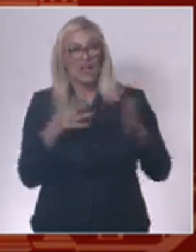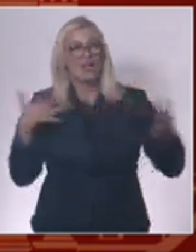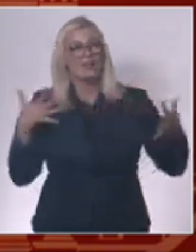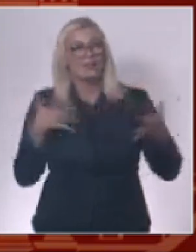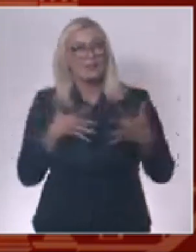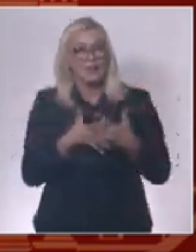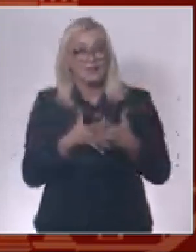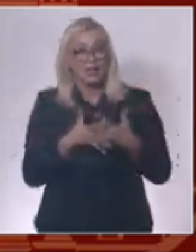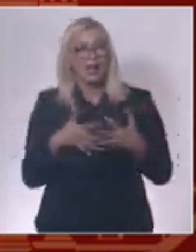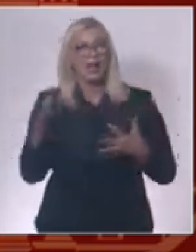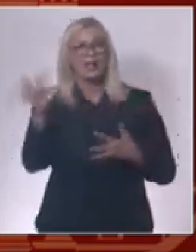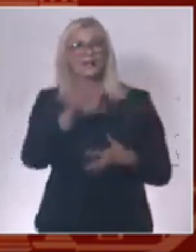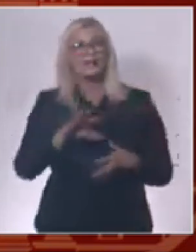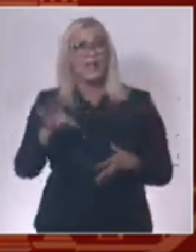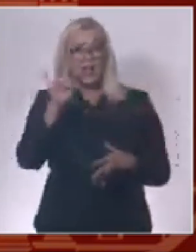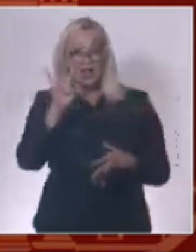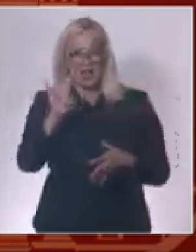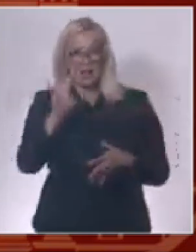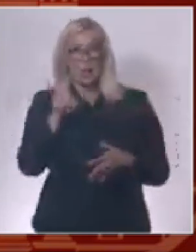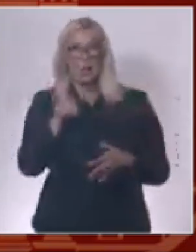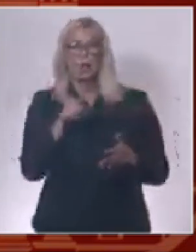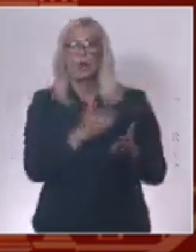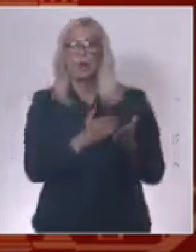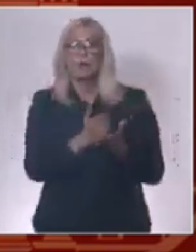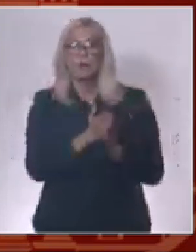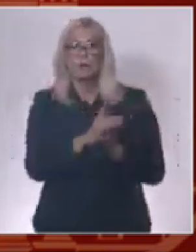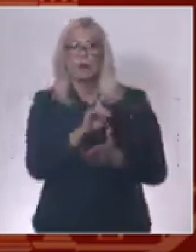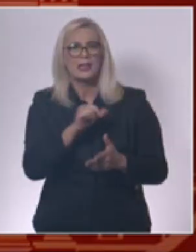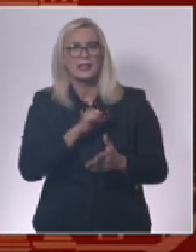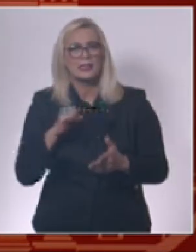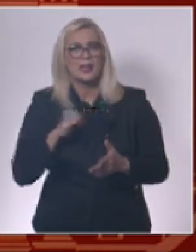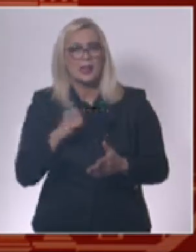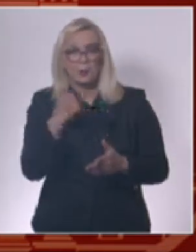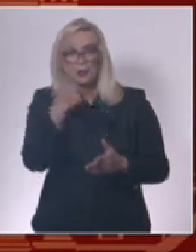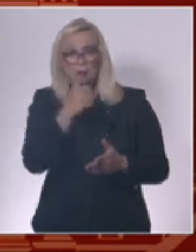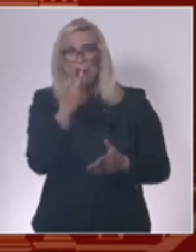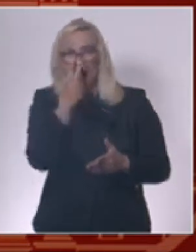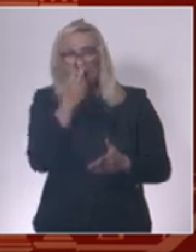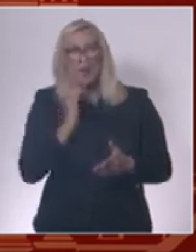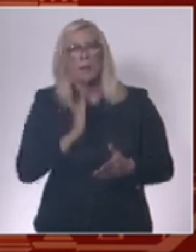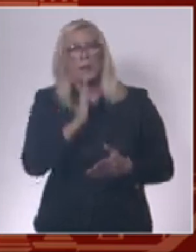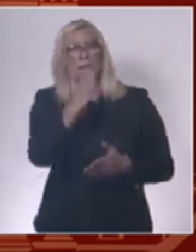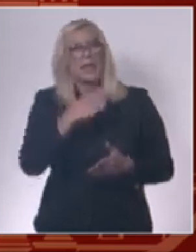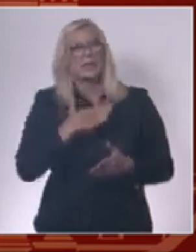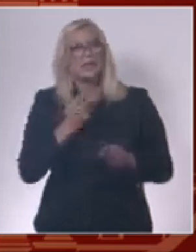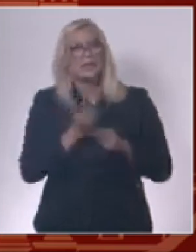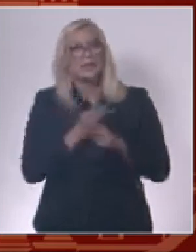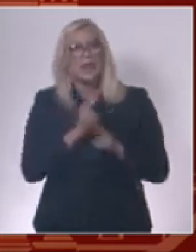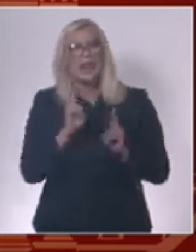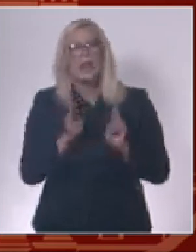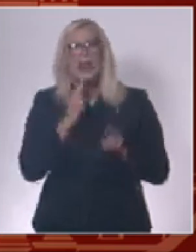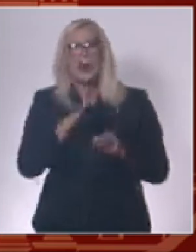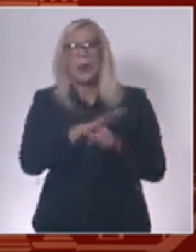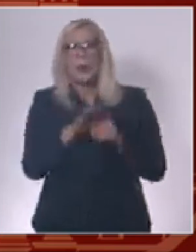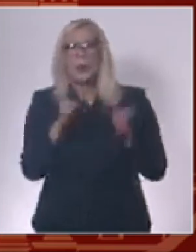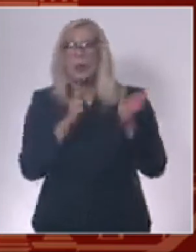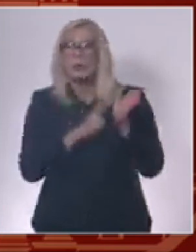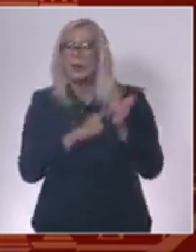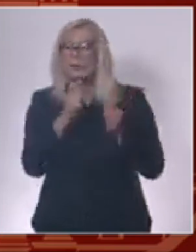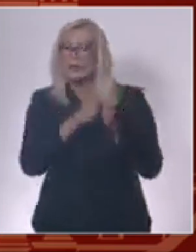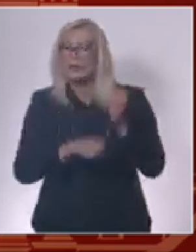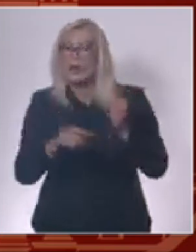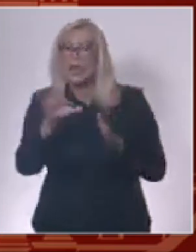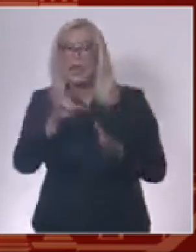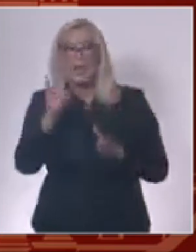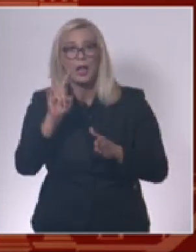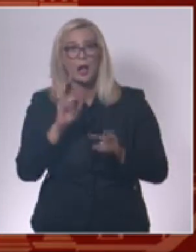vo Evropska unija. Во овој процес не само што ја гледаме нината на нашата држава како полноправна членка на Унијата, туку